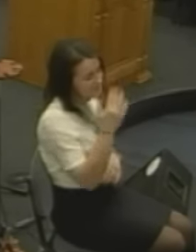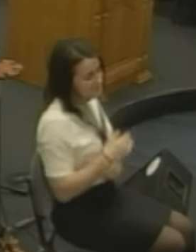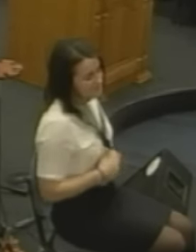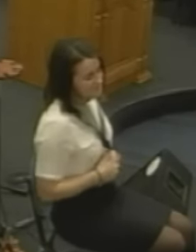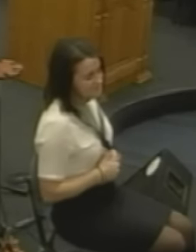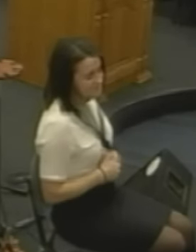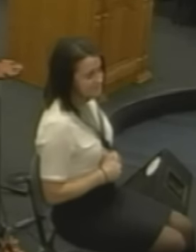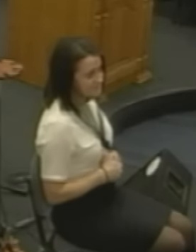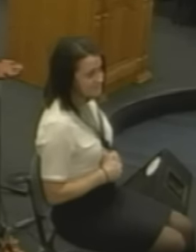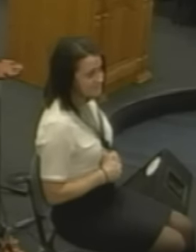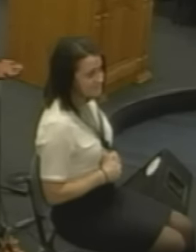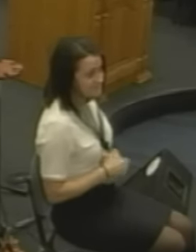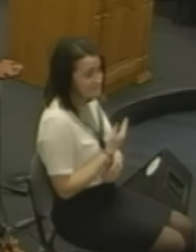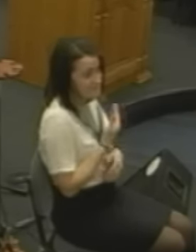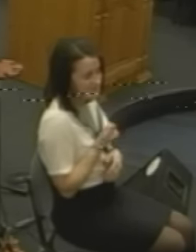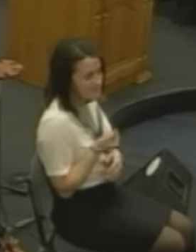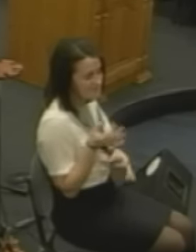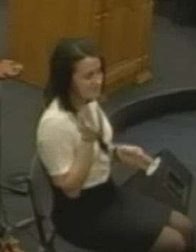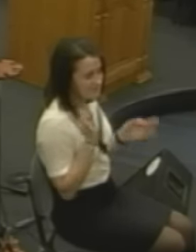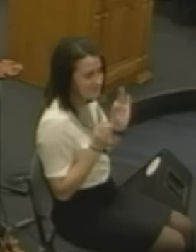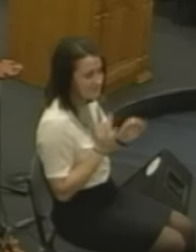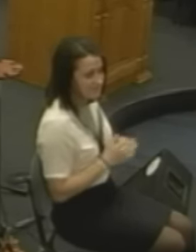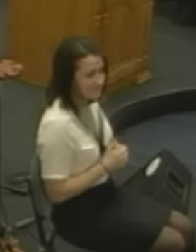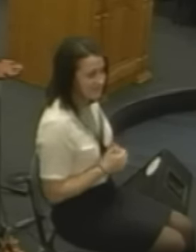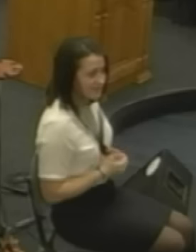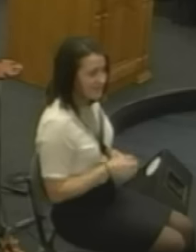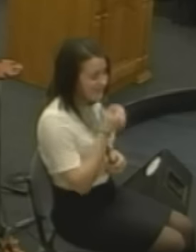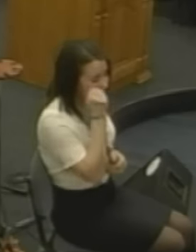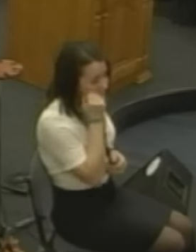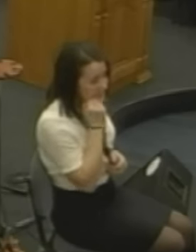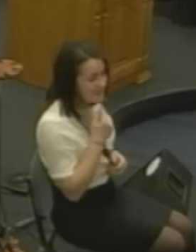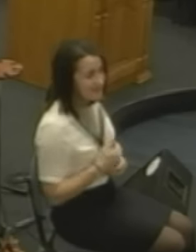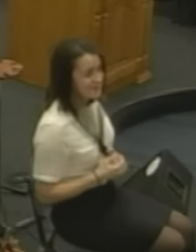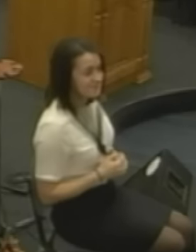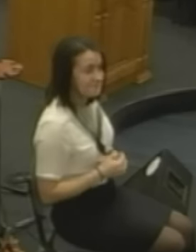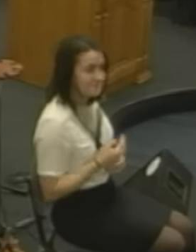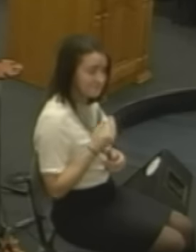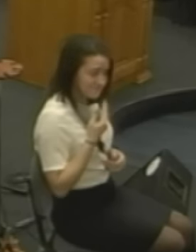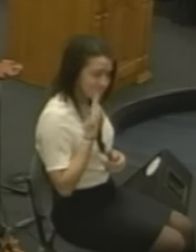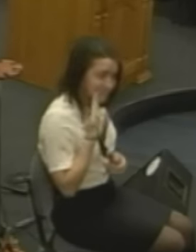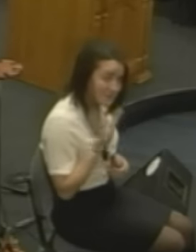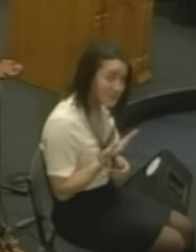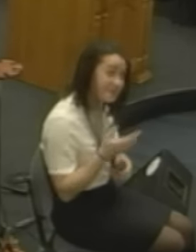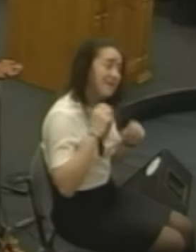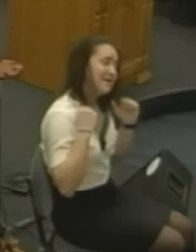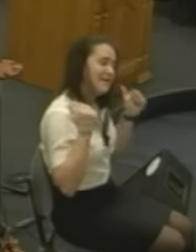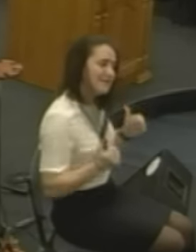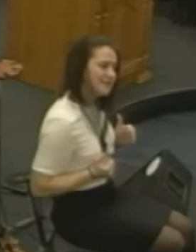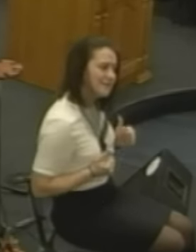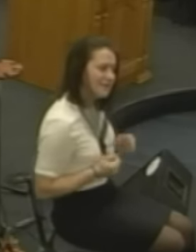хора ноты, звуки. И старец ангела спросил: «Что здесь за странное